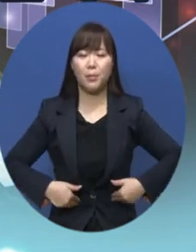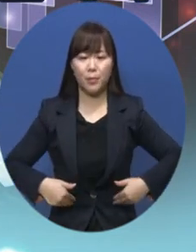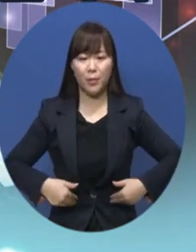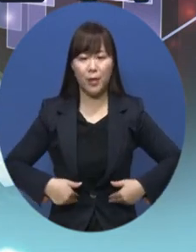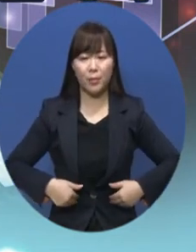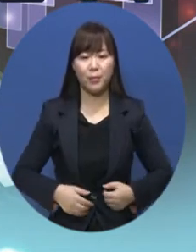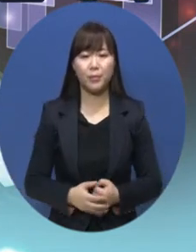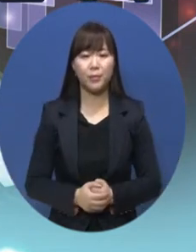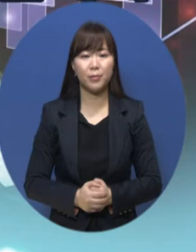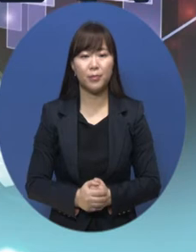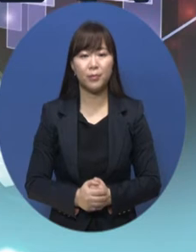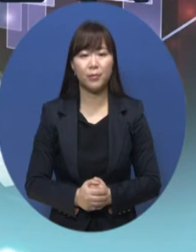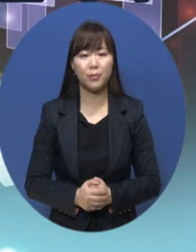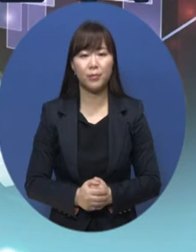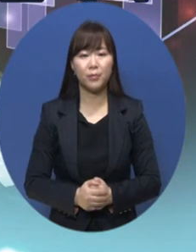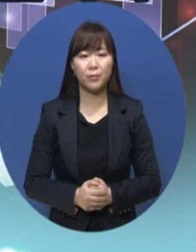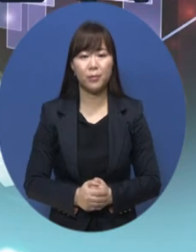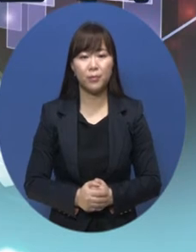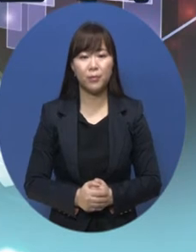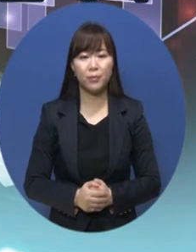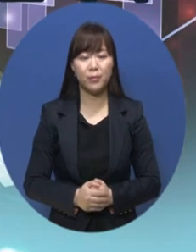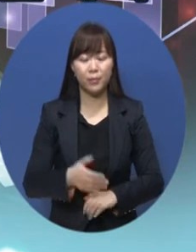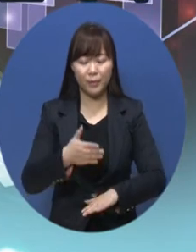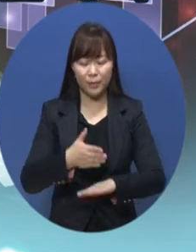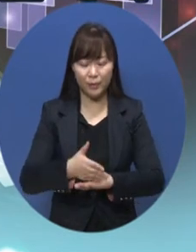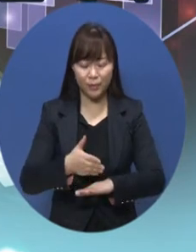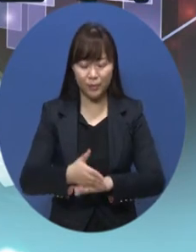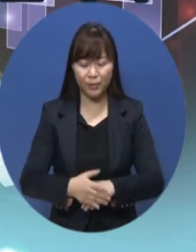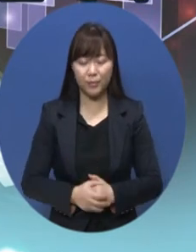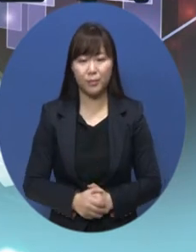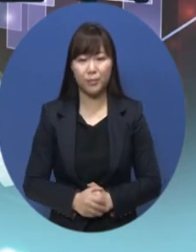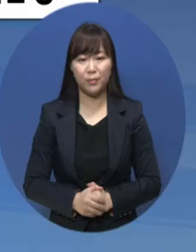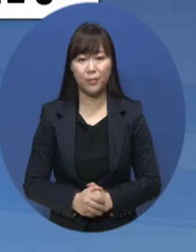보여주길 기대해 봅니다. 감사합니다.